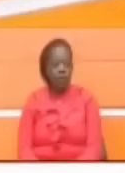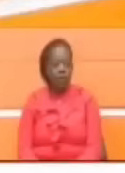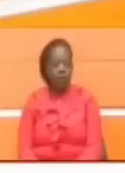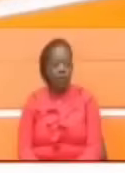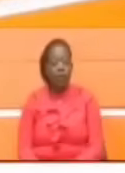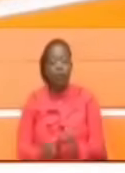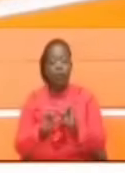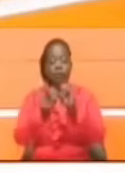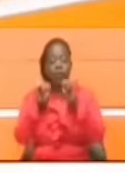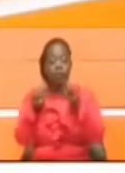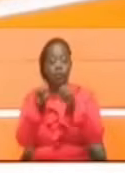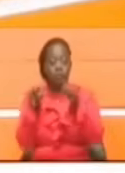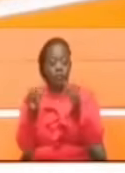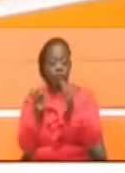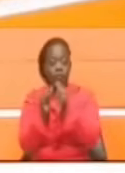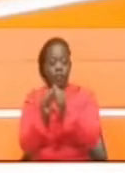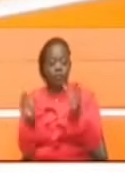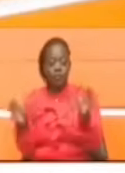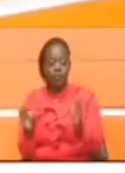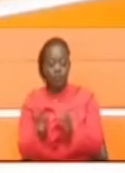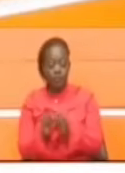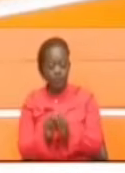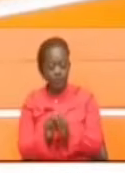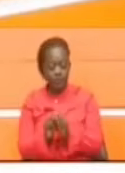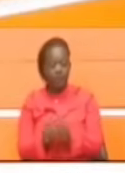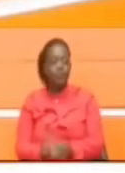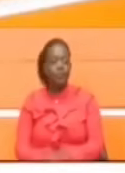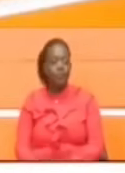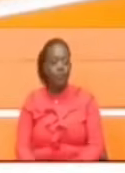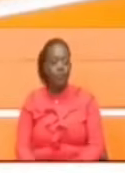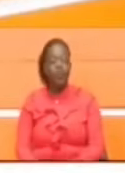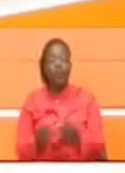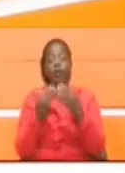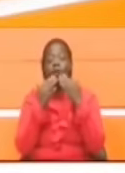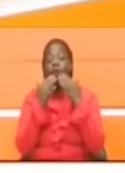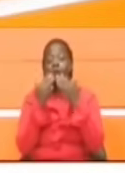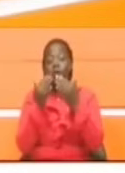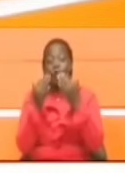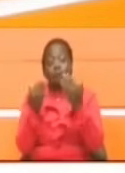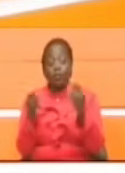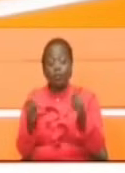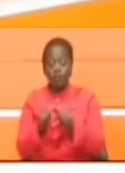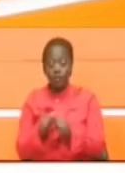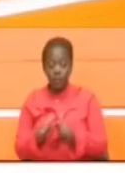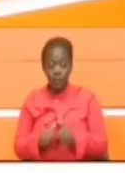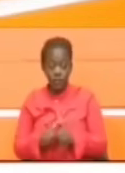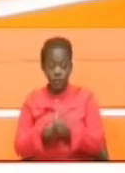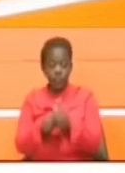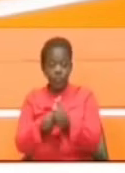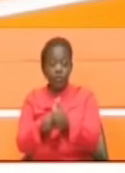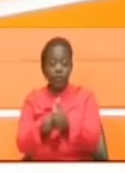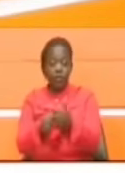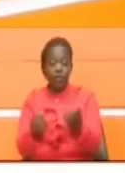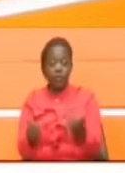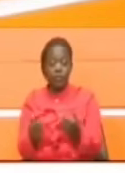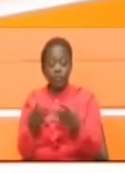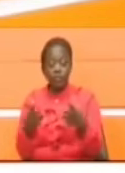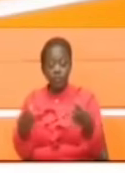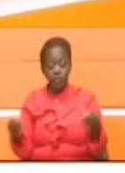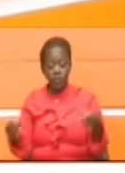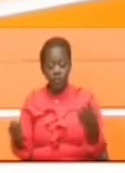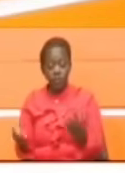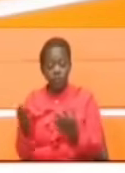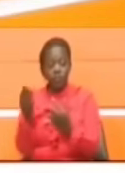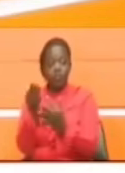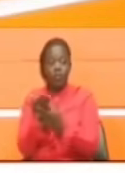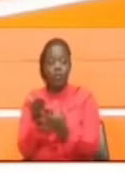Kale agatali konfufu tugafundikidde wetutyo tukwebaza okuba nti wedde otambula naffe bw'oba ogasubiddwa obanga